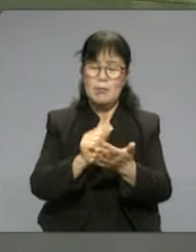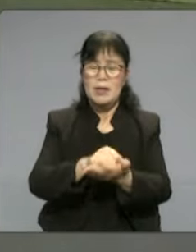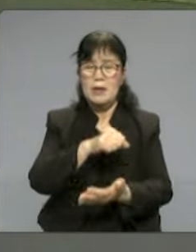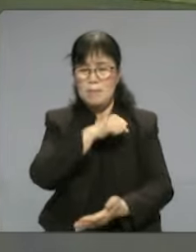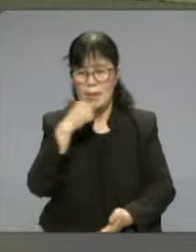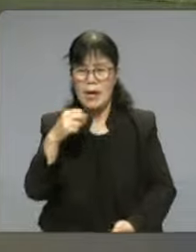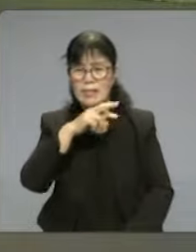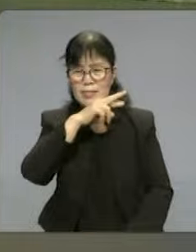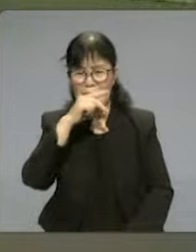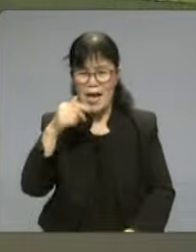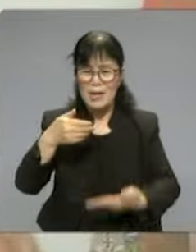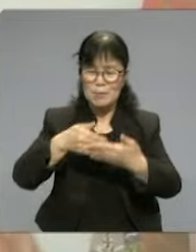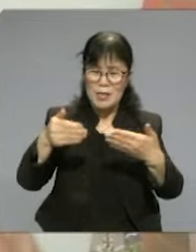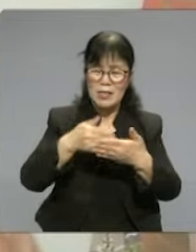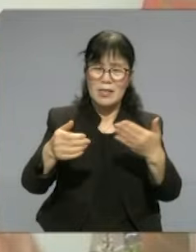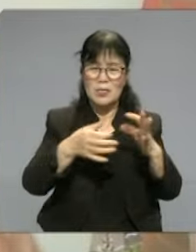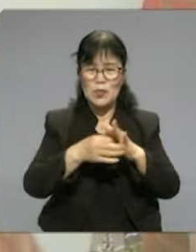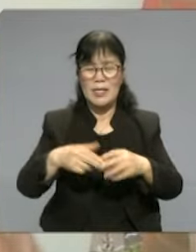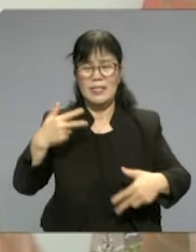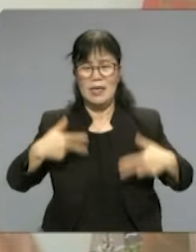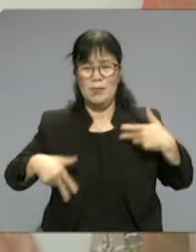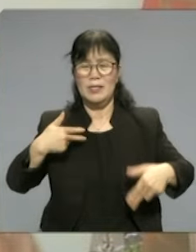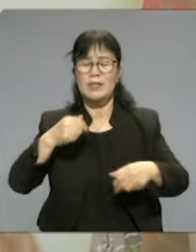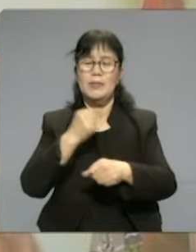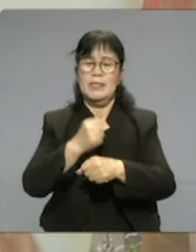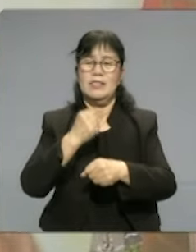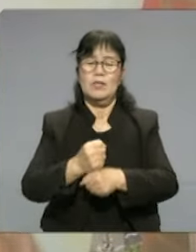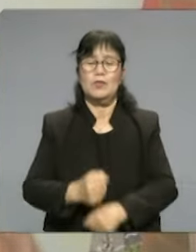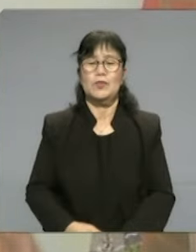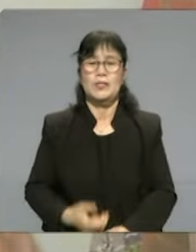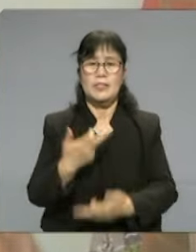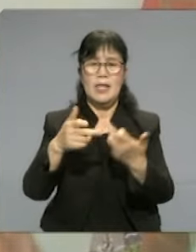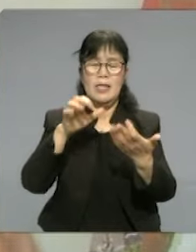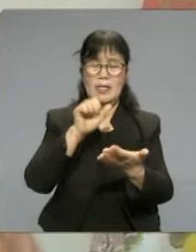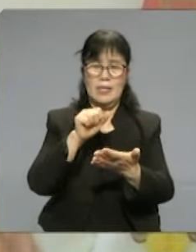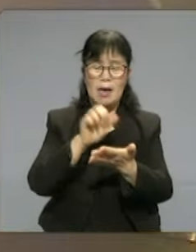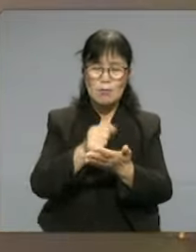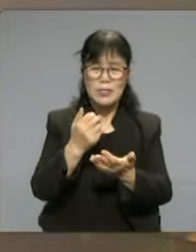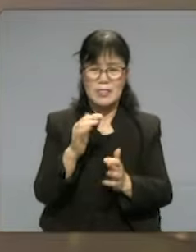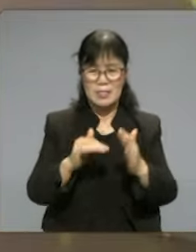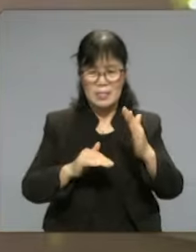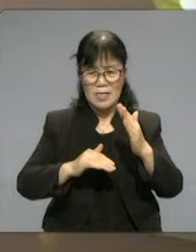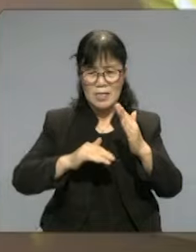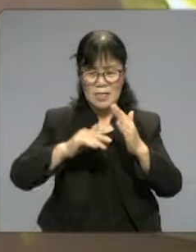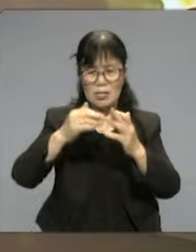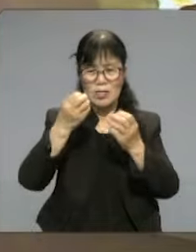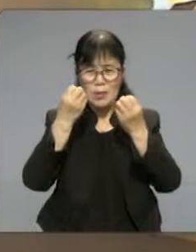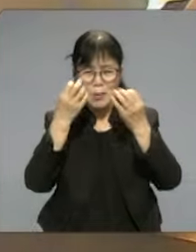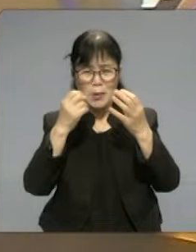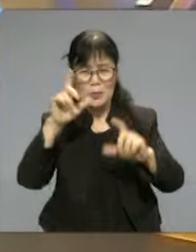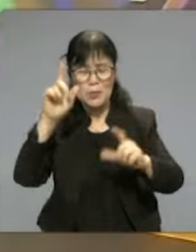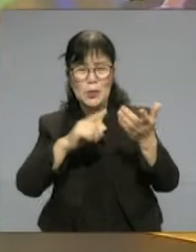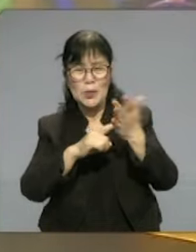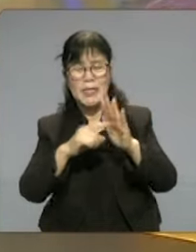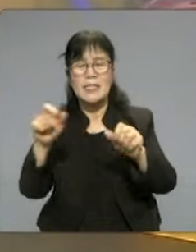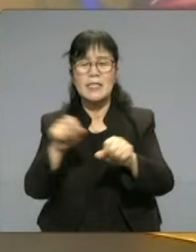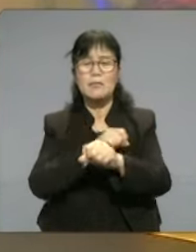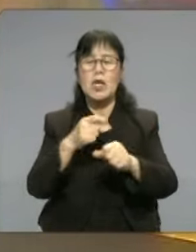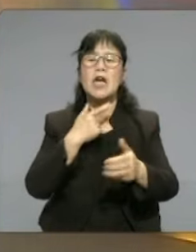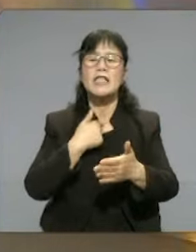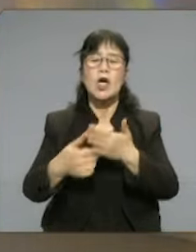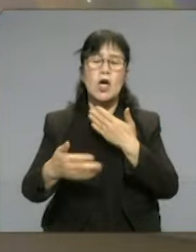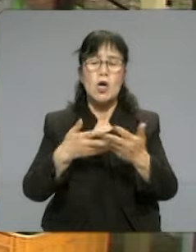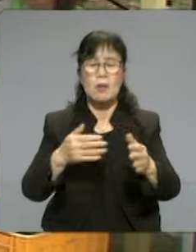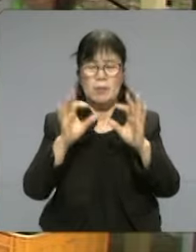향을 귀여운 캐릭터를 통해 재미있게 구성했고 산나물이 자라나는 과정도 신비 원의 특별한 경험을